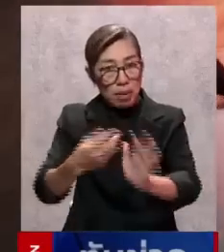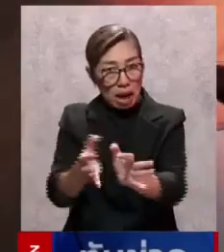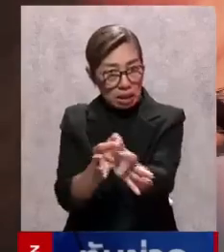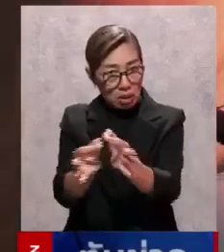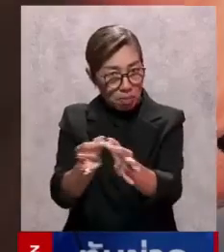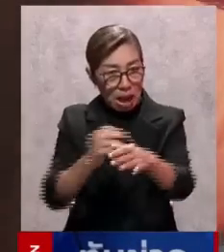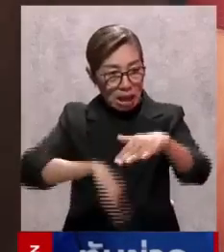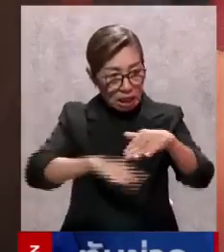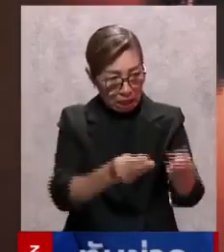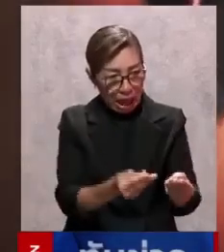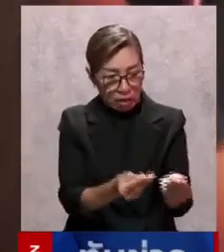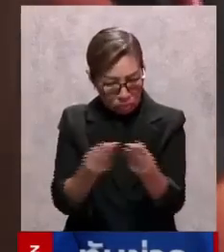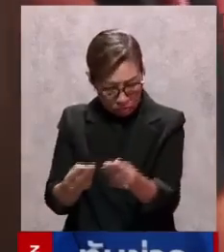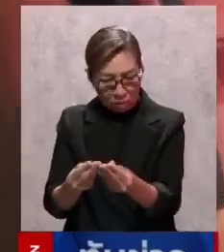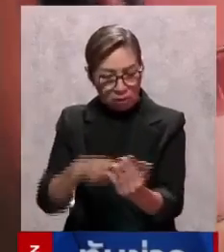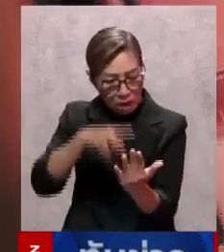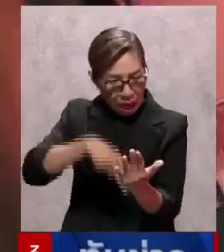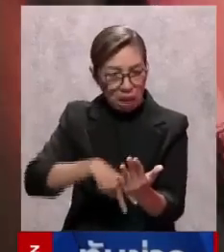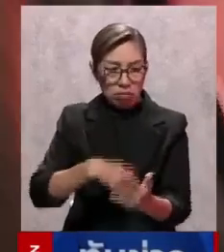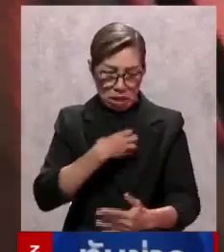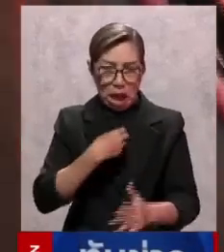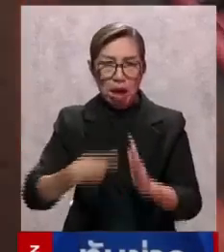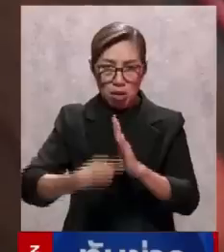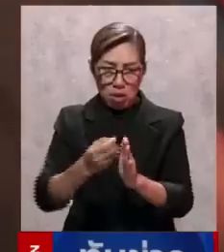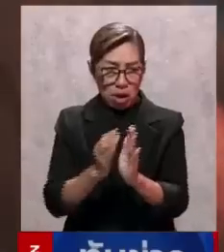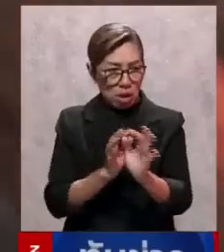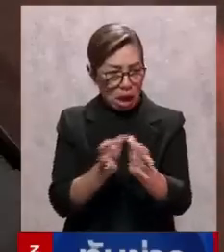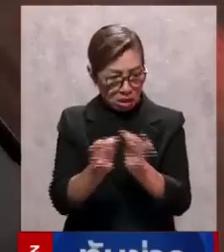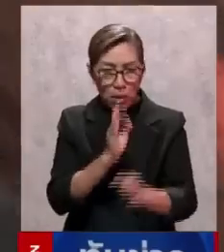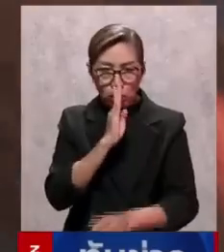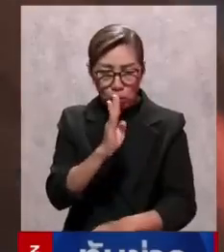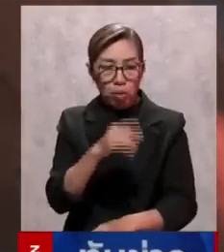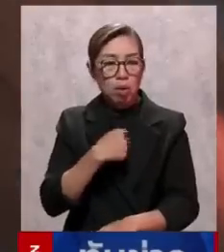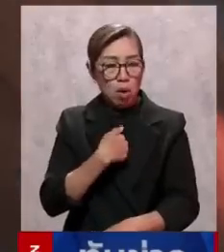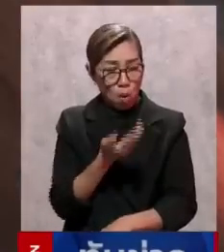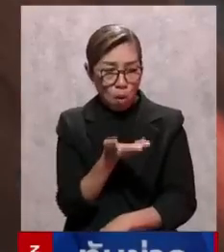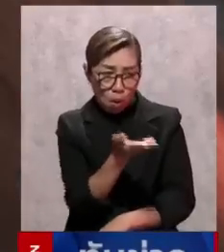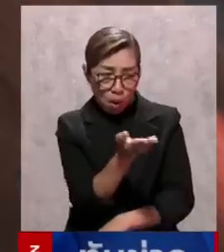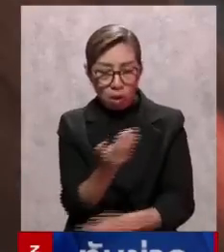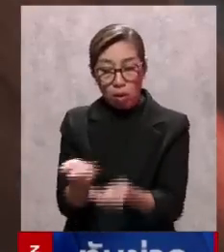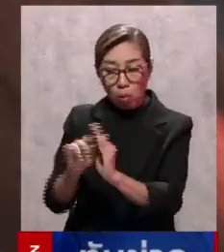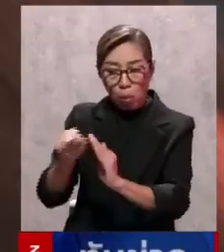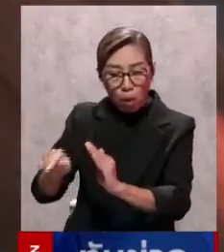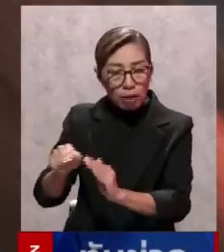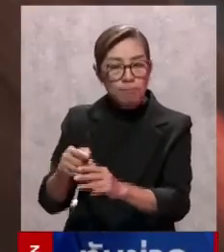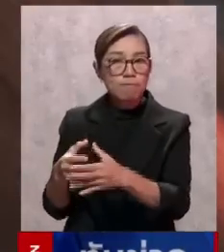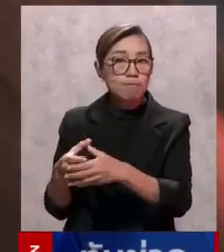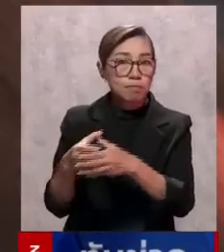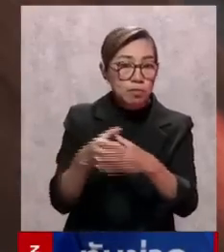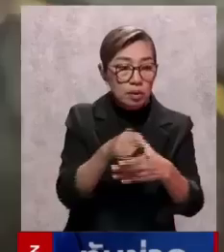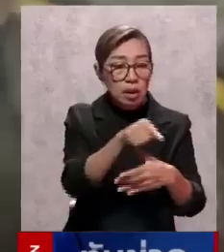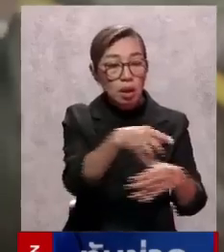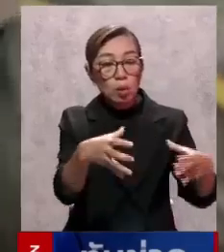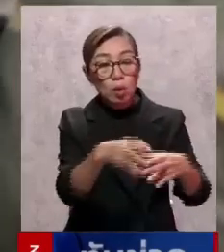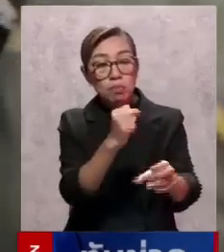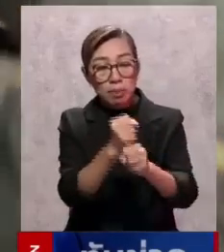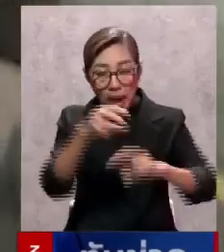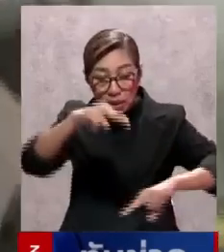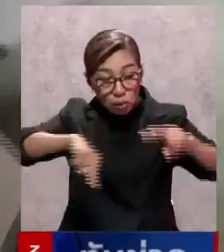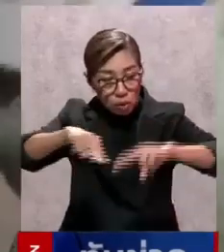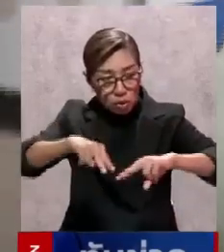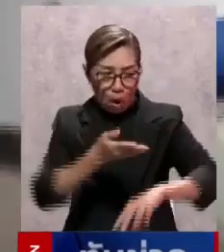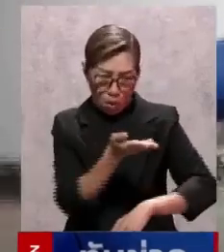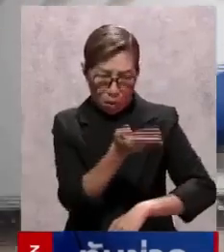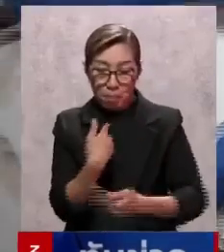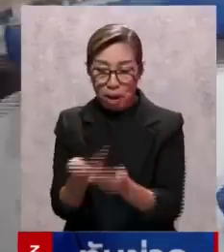ที่เกิดขึ้นได้อย่างตรงไปตรงมาแล้วก็ขออนุญาตให้ครอบครัวแต่งตั้งตัวแทนเข้าร่วมเป็นส่วนหนึ่งของทีมคณะทำงานตรวจสอบเ